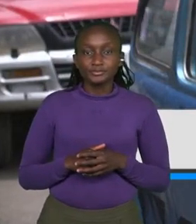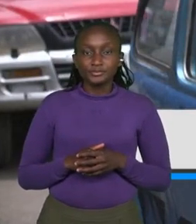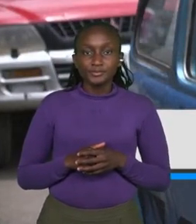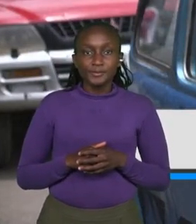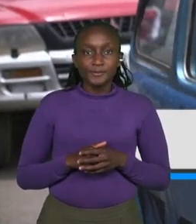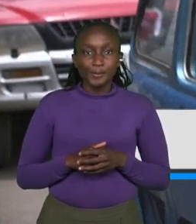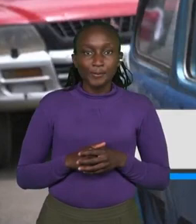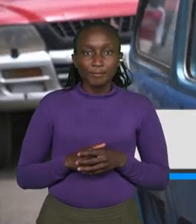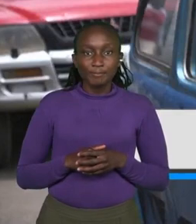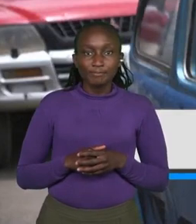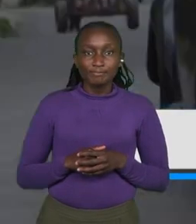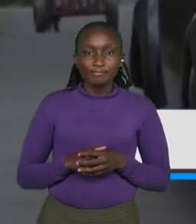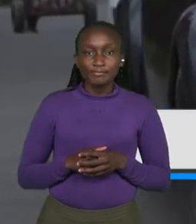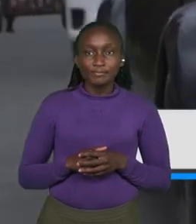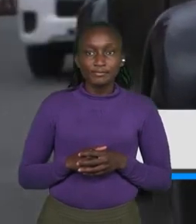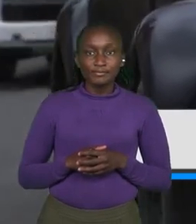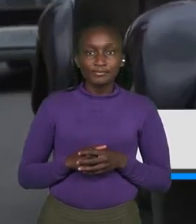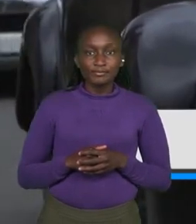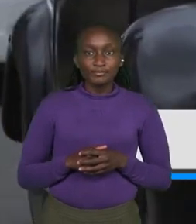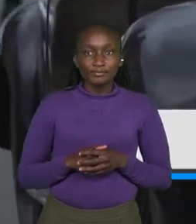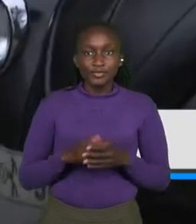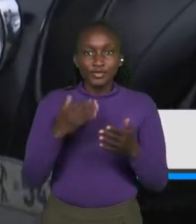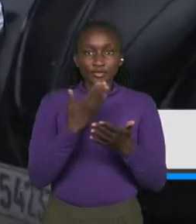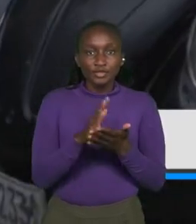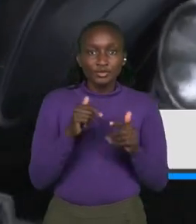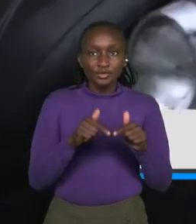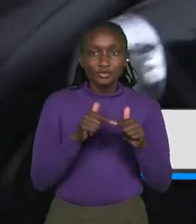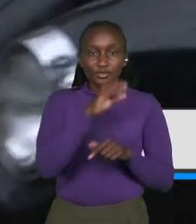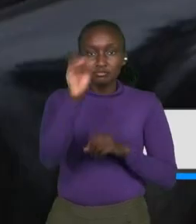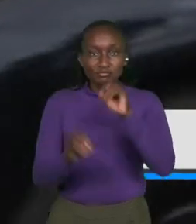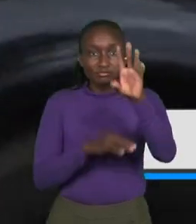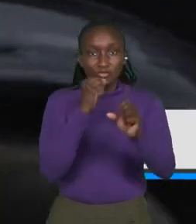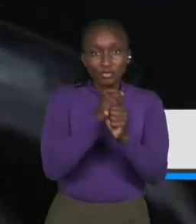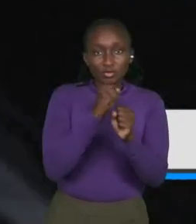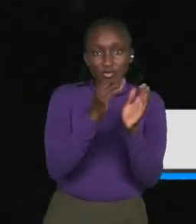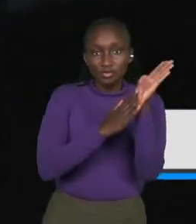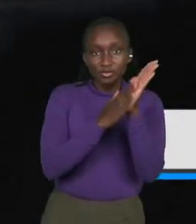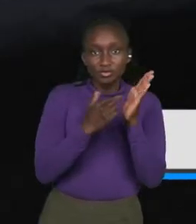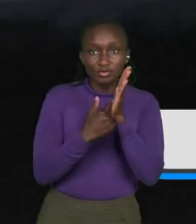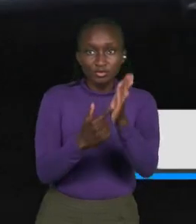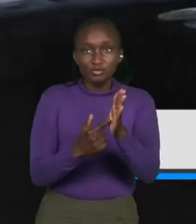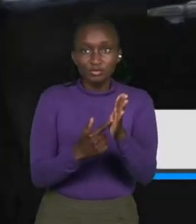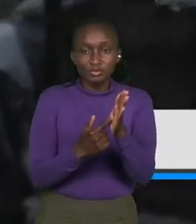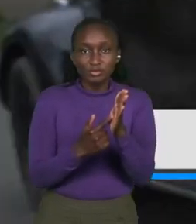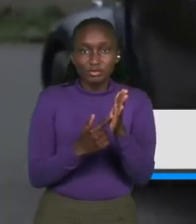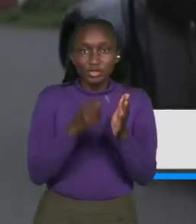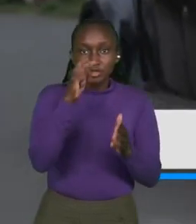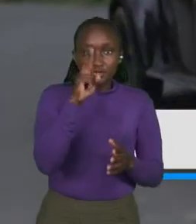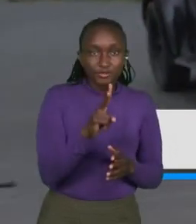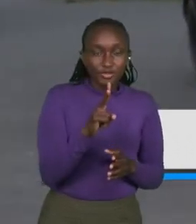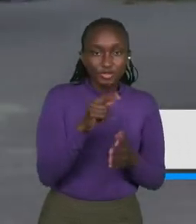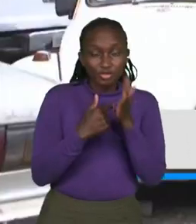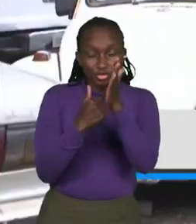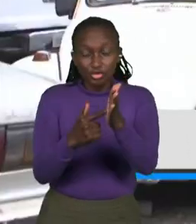መዘነጫም እንደ መገልገያም Some of this restoration work is inspired by shows like the old MTV hit Pimp My